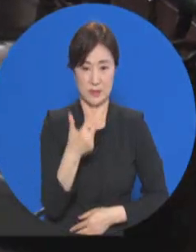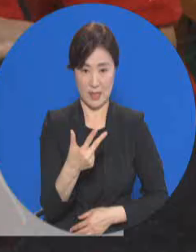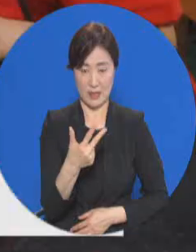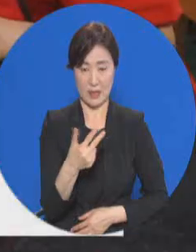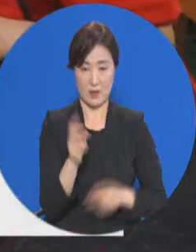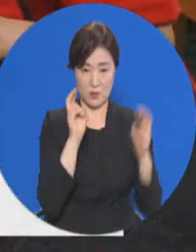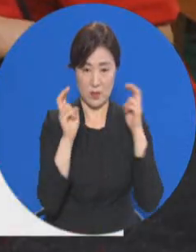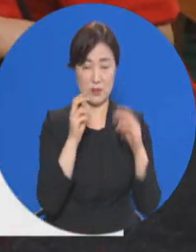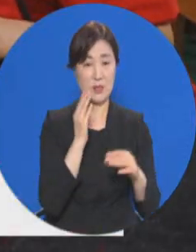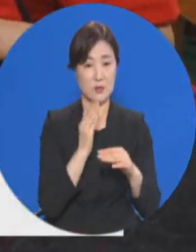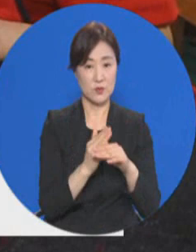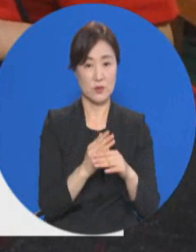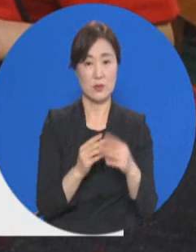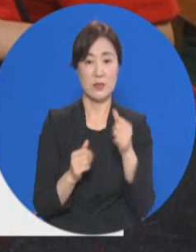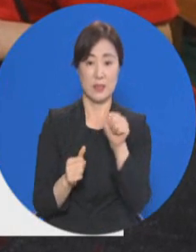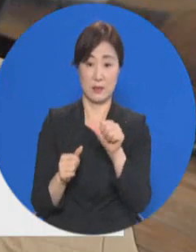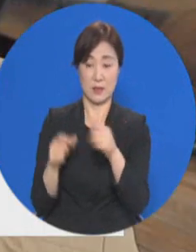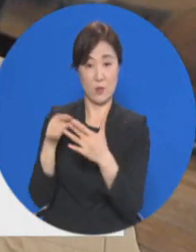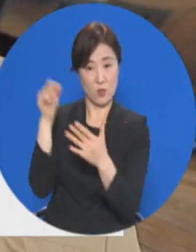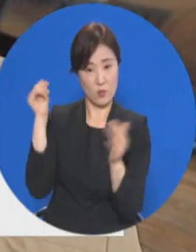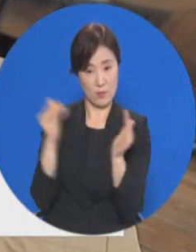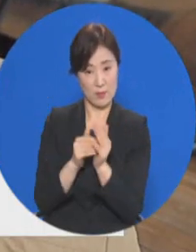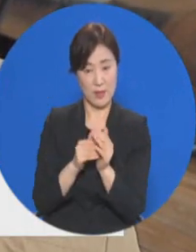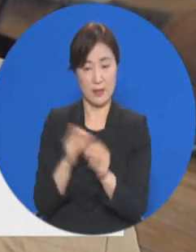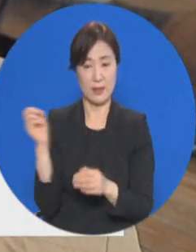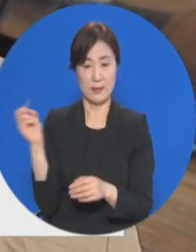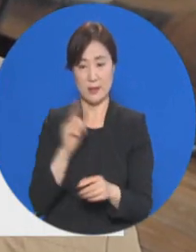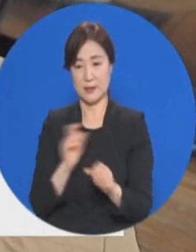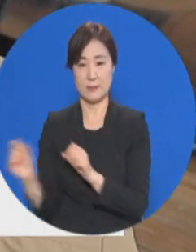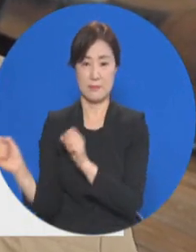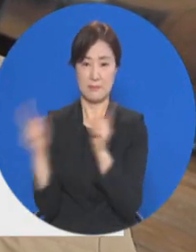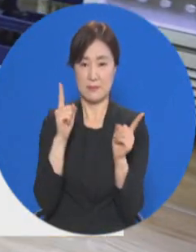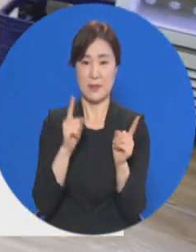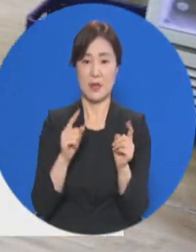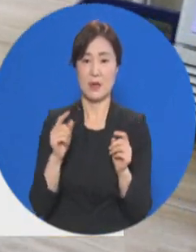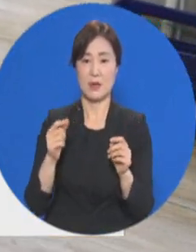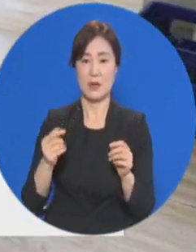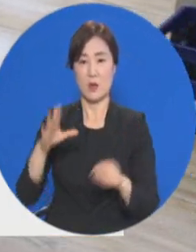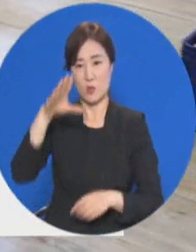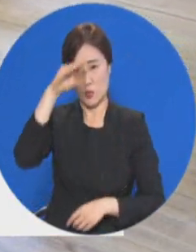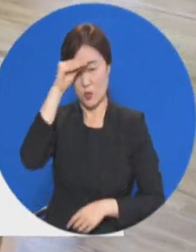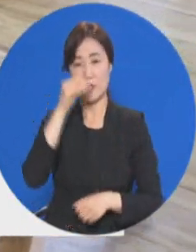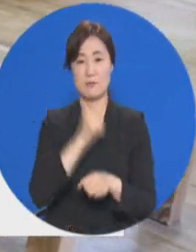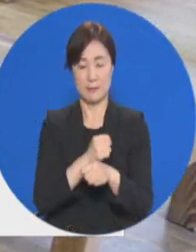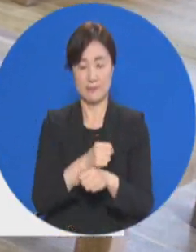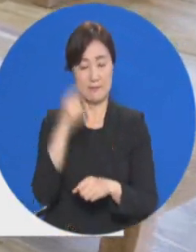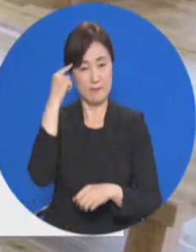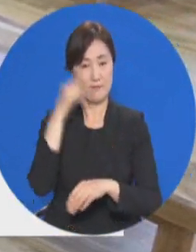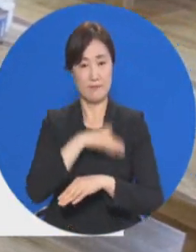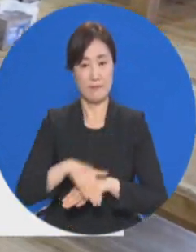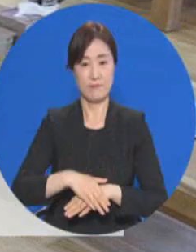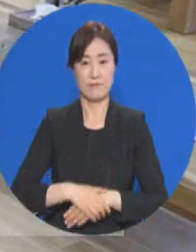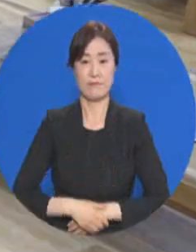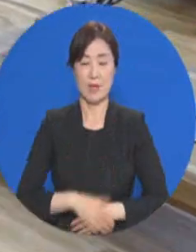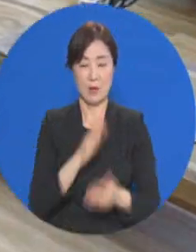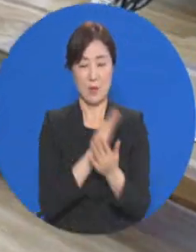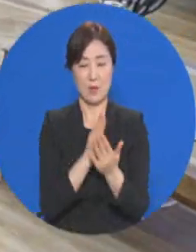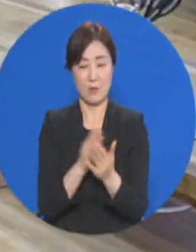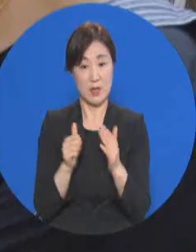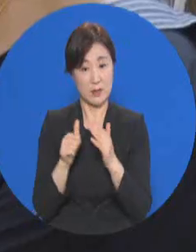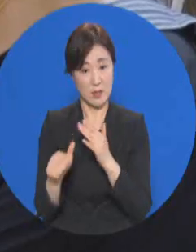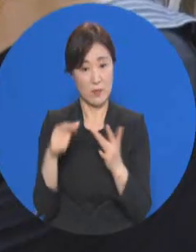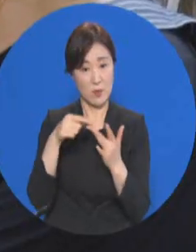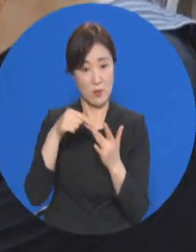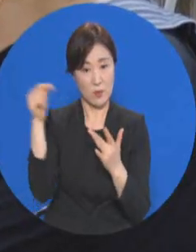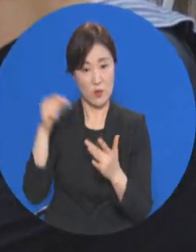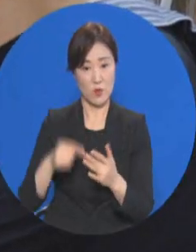가운데 5개를 뽑아 제도약의 모델을 만들어 나가겠다는 겁니다. 업종별 대표로 선택된